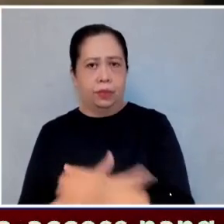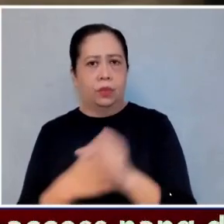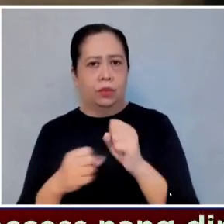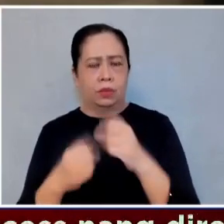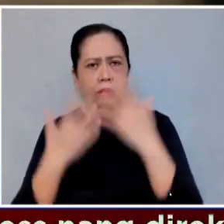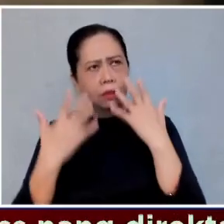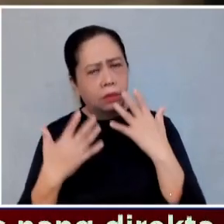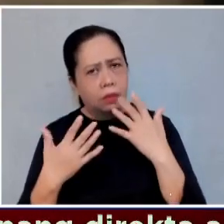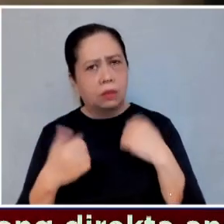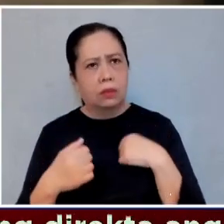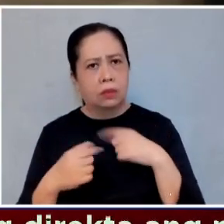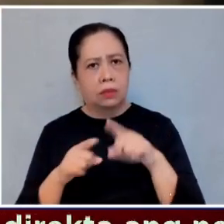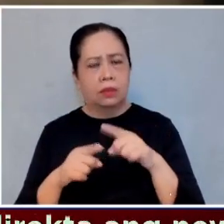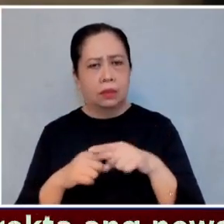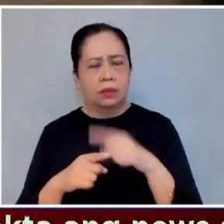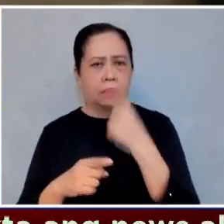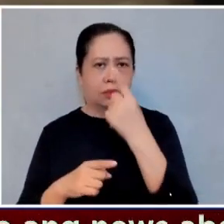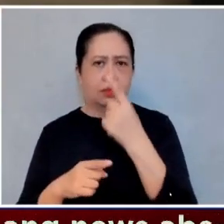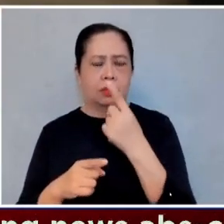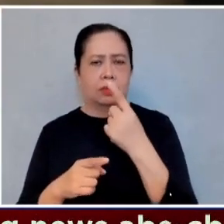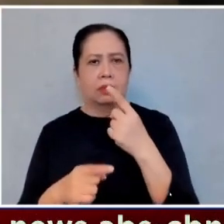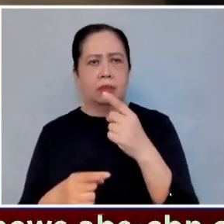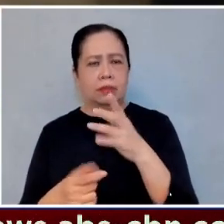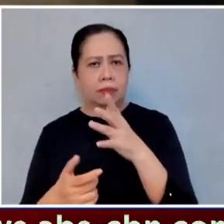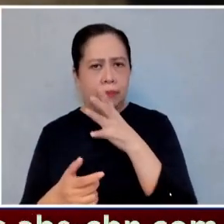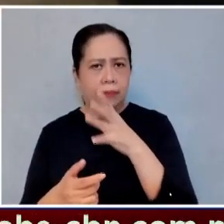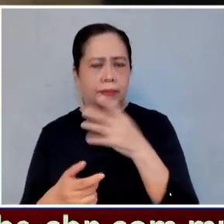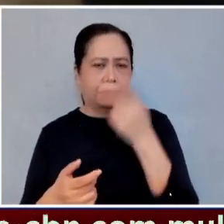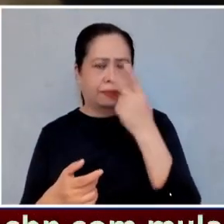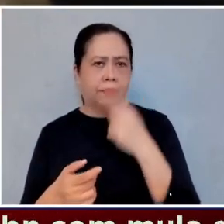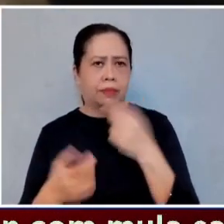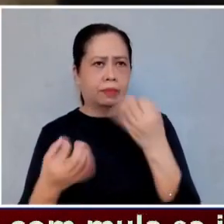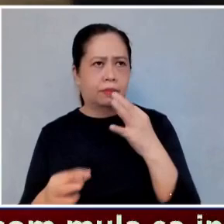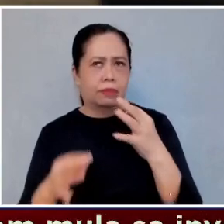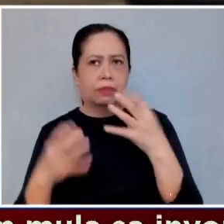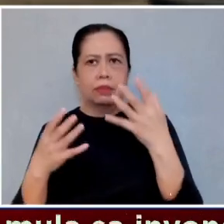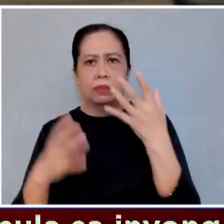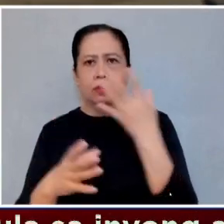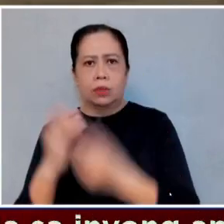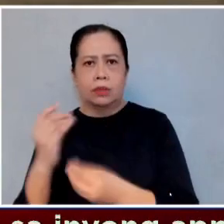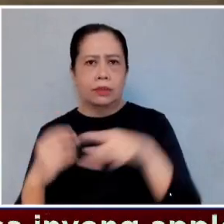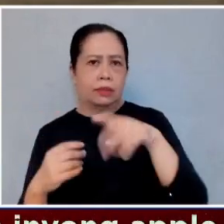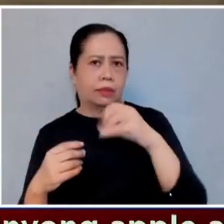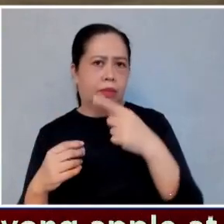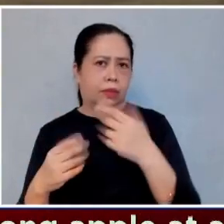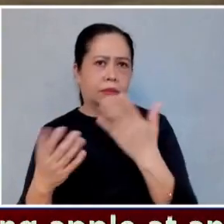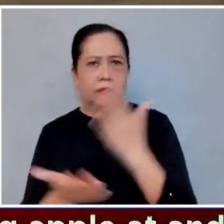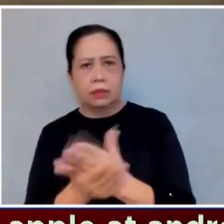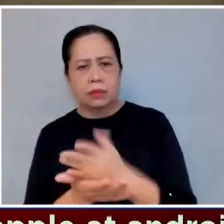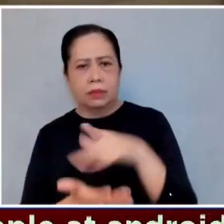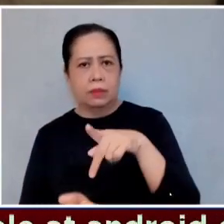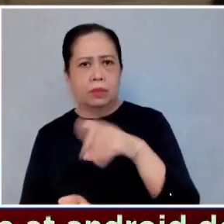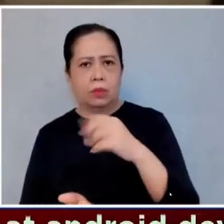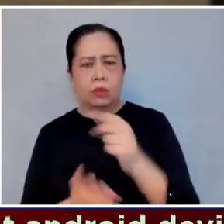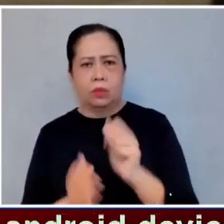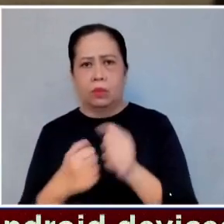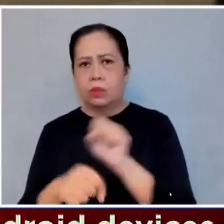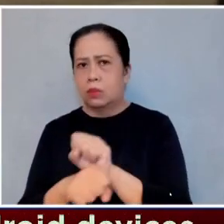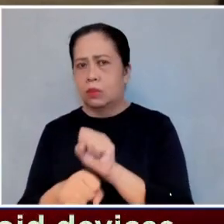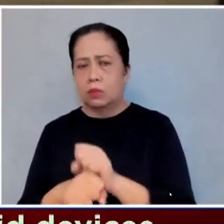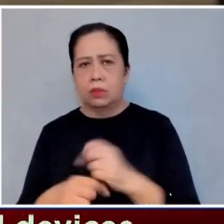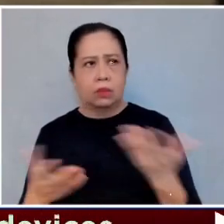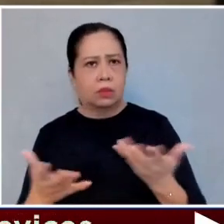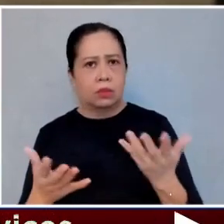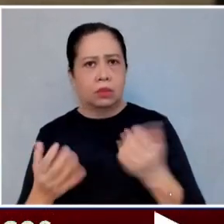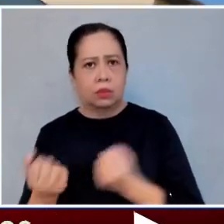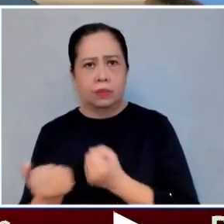po ako bilang single mom. Kung mawawala yung Pogo, so paano po ako, saan ko po kukunin yung